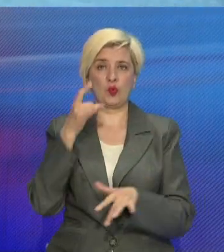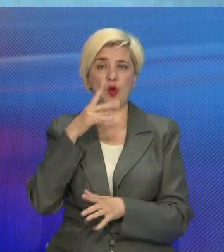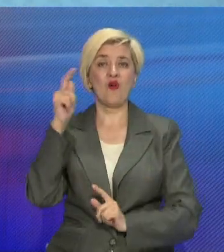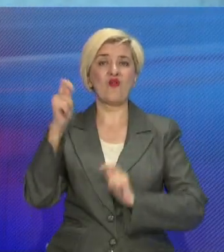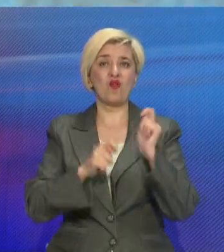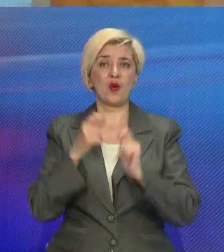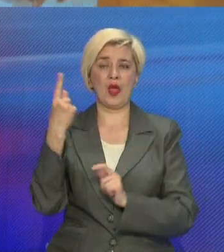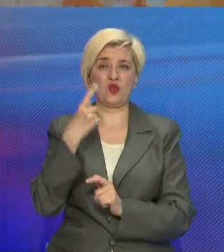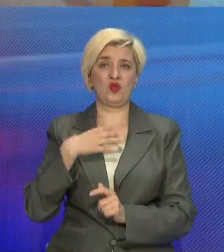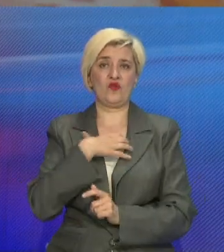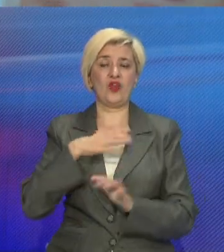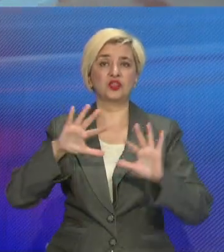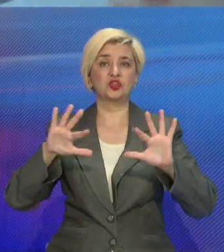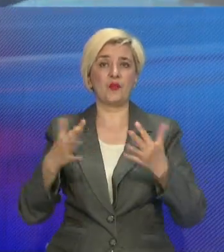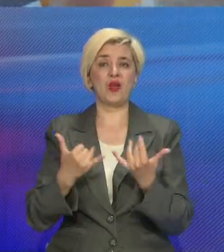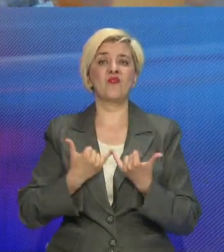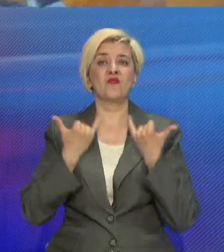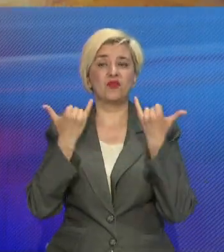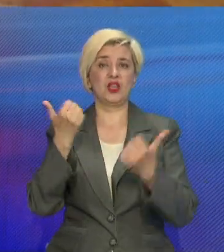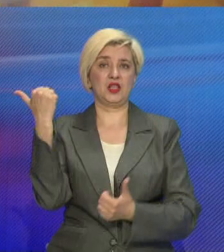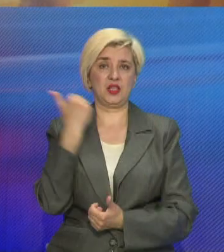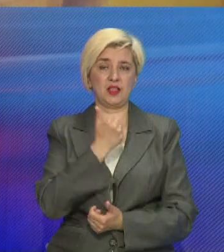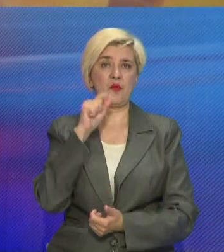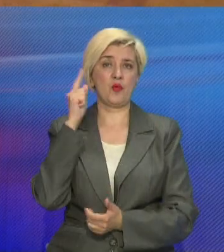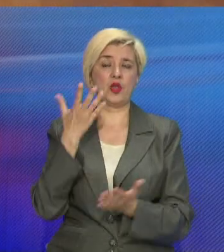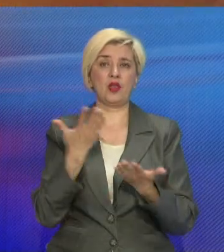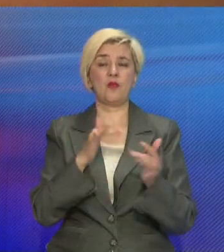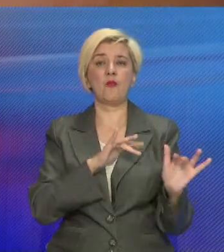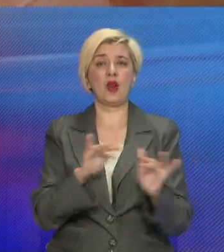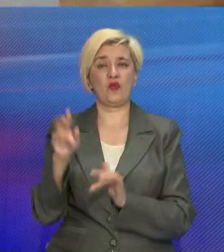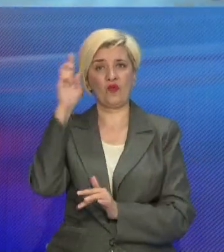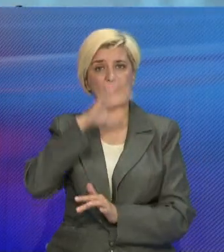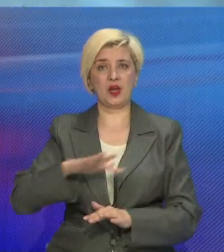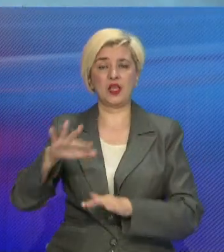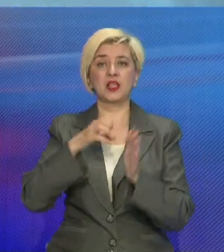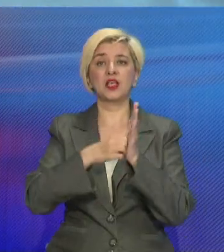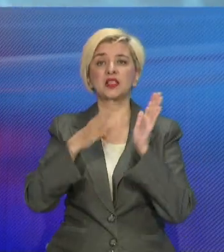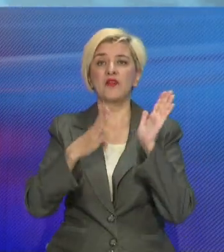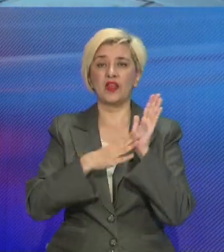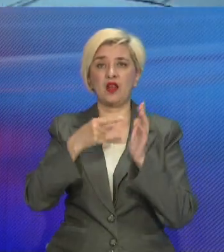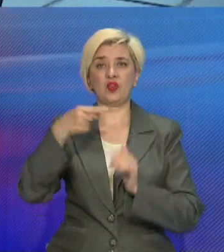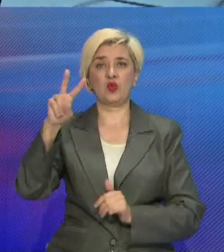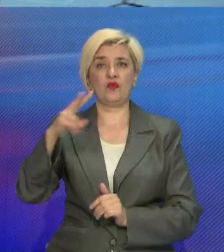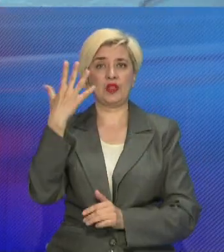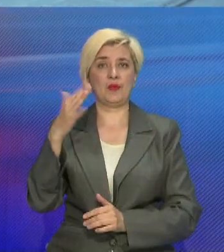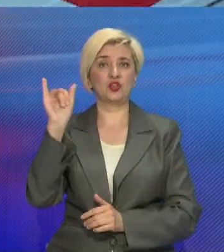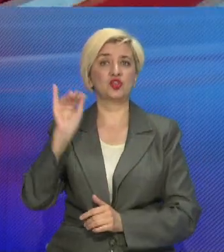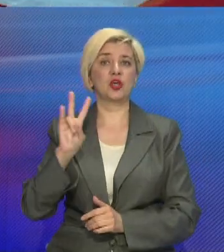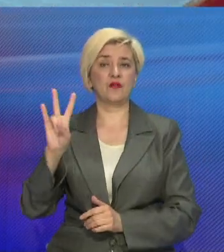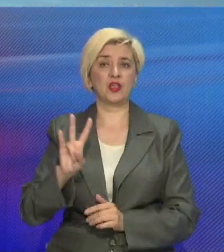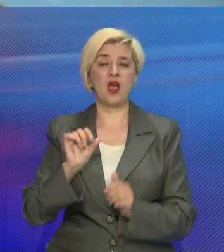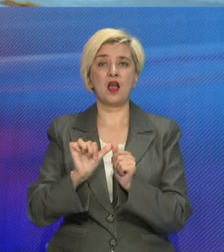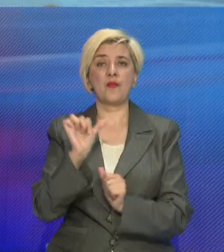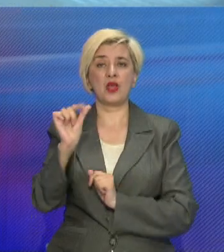стал одной из ключевых подей, примеркованных до тыдня молоди, что проходит в Украине с 19 по 25 червня. А кроме того,